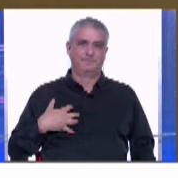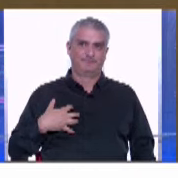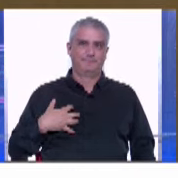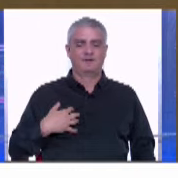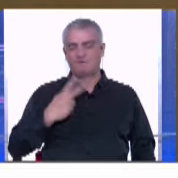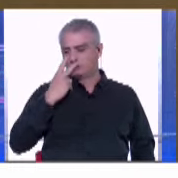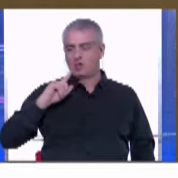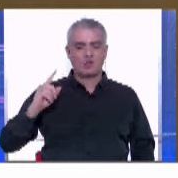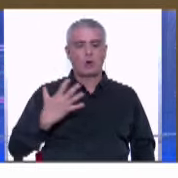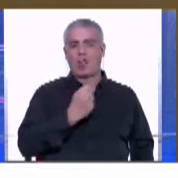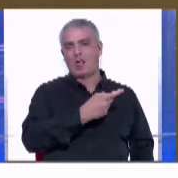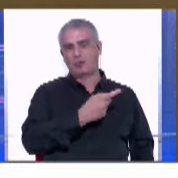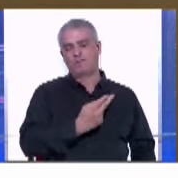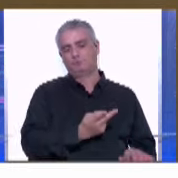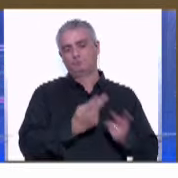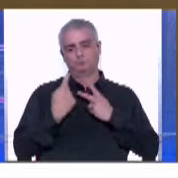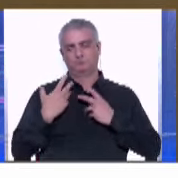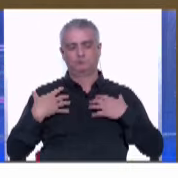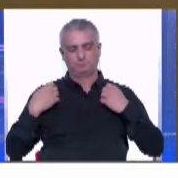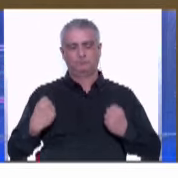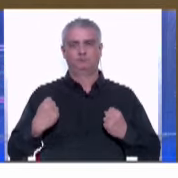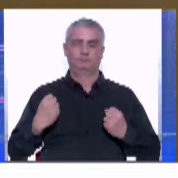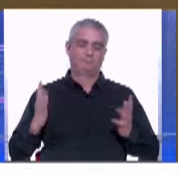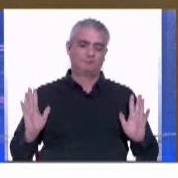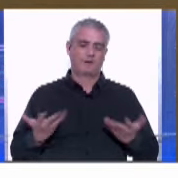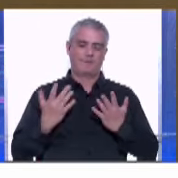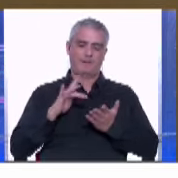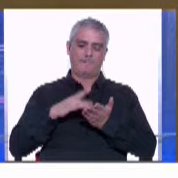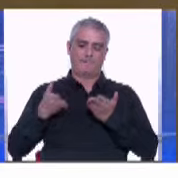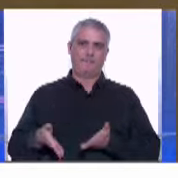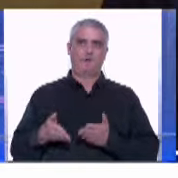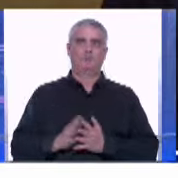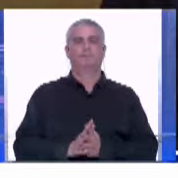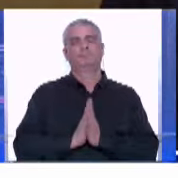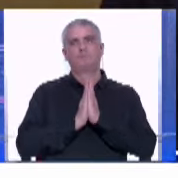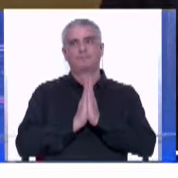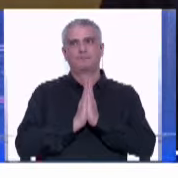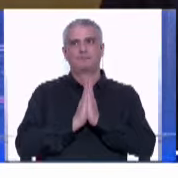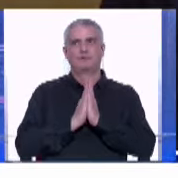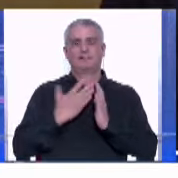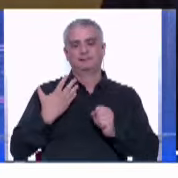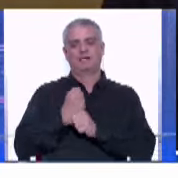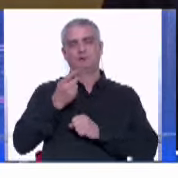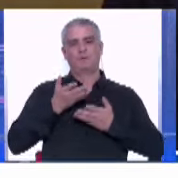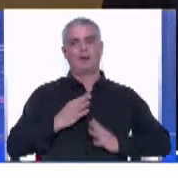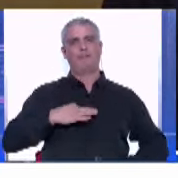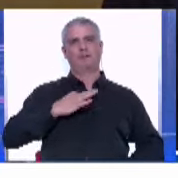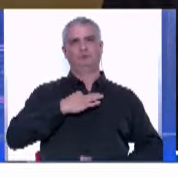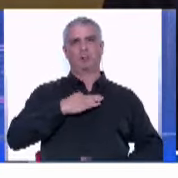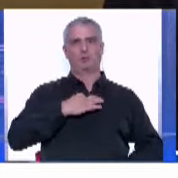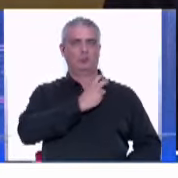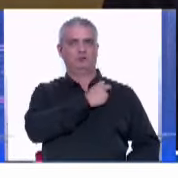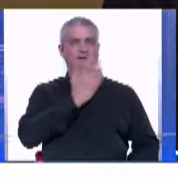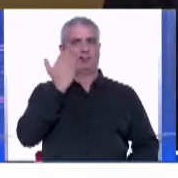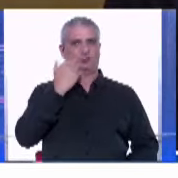ושנראה את כל החטופים בשלום, במהרה במקומנו. אמן ואמן. זכינו שאלו הם בנינו. ניצב בדימוס,